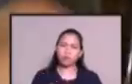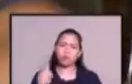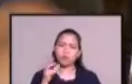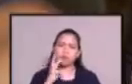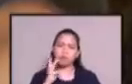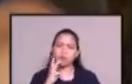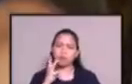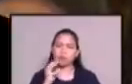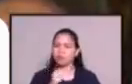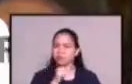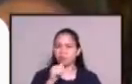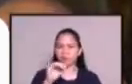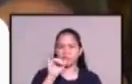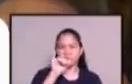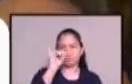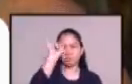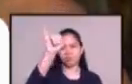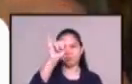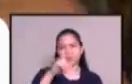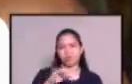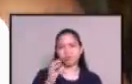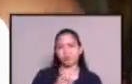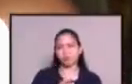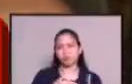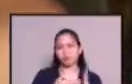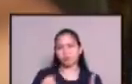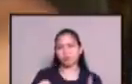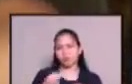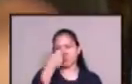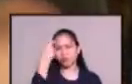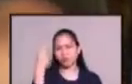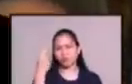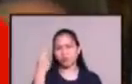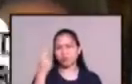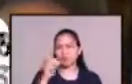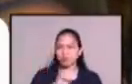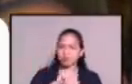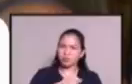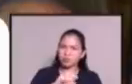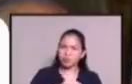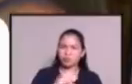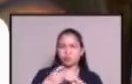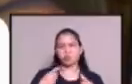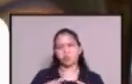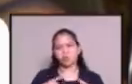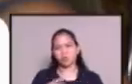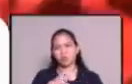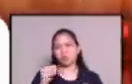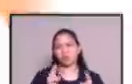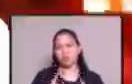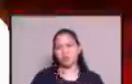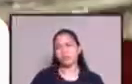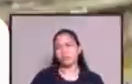hindi nakakapasok yung mga bata. Kasi hindi kami nakakapaglaban ng damit, mga uniform.